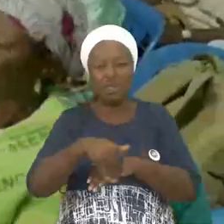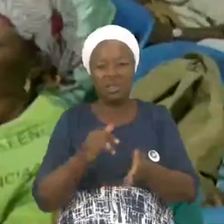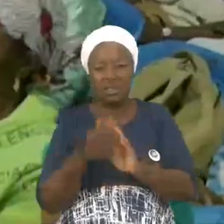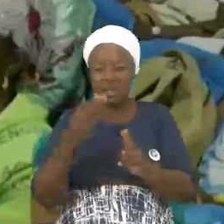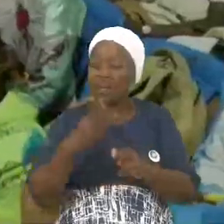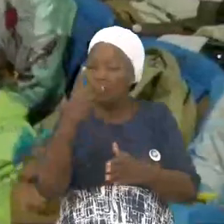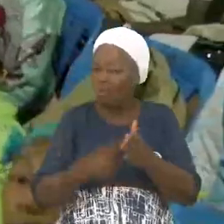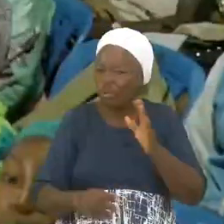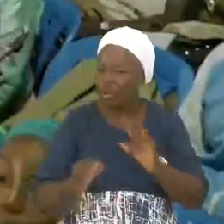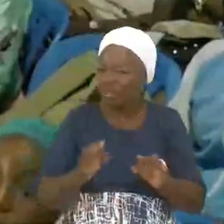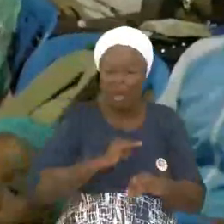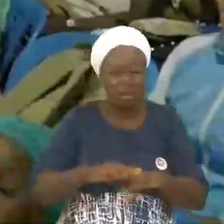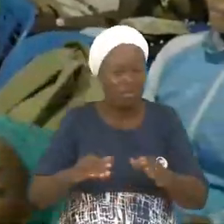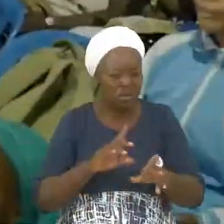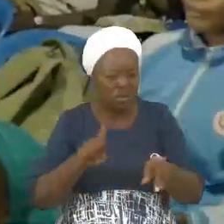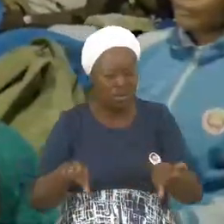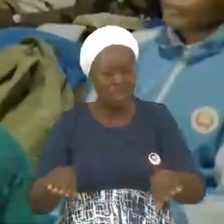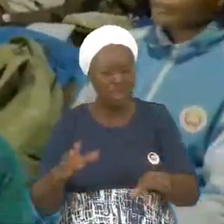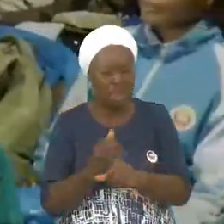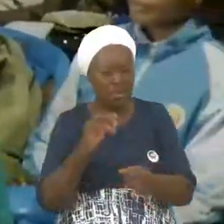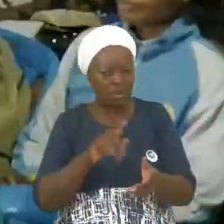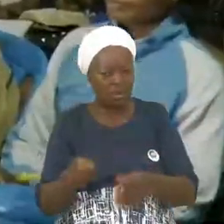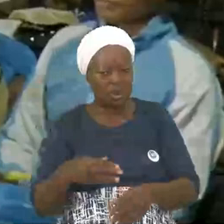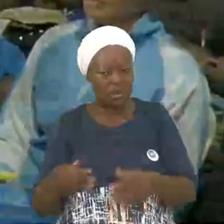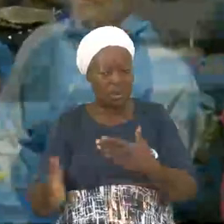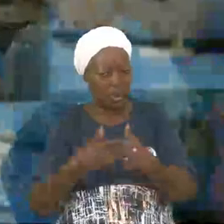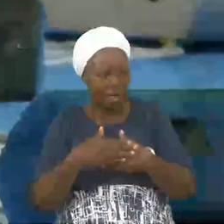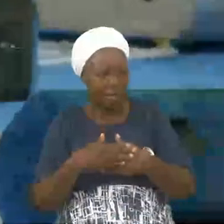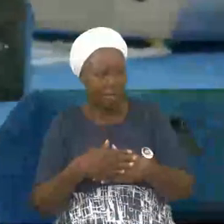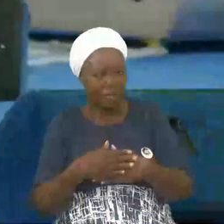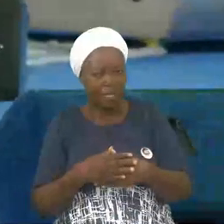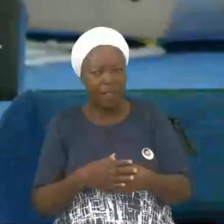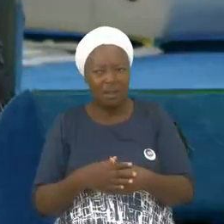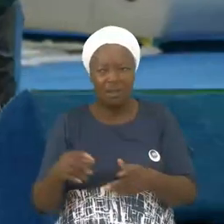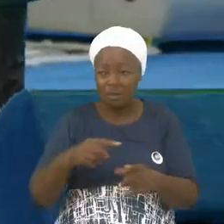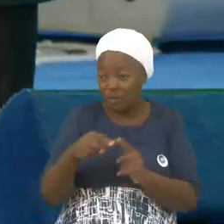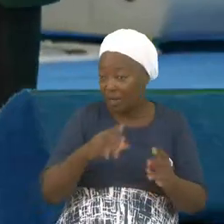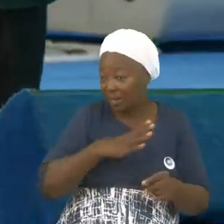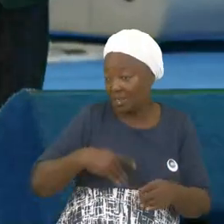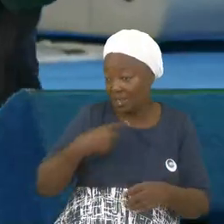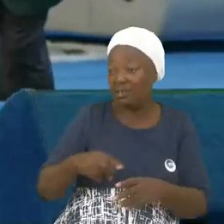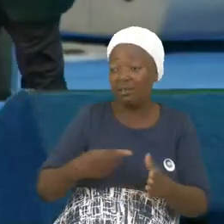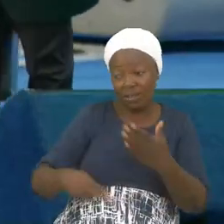pour toi ce soir. Mais, et si je ne retourne pas?